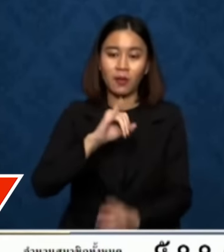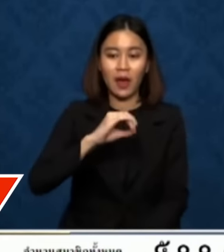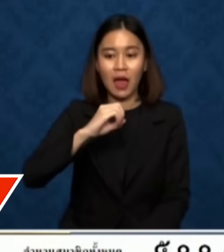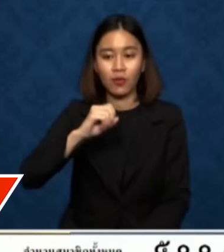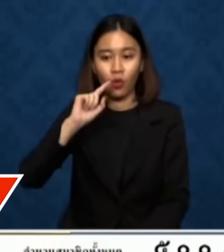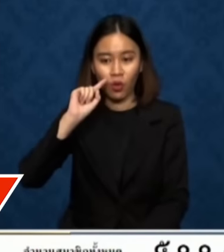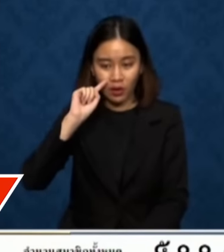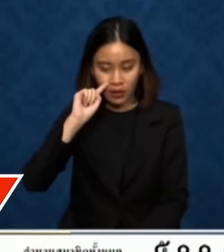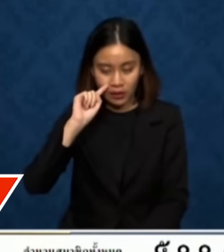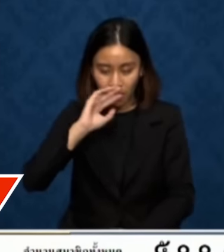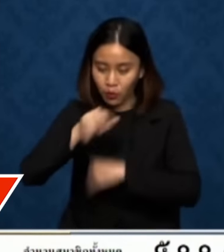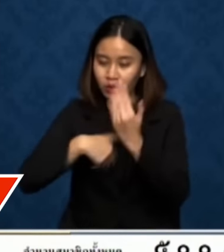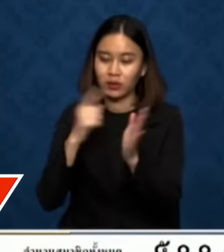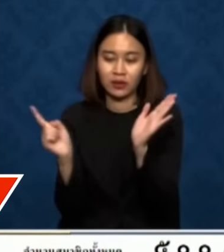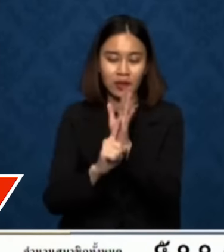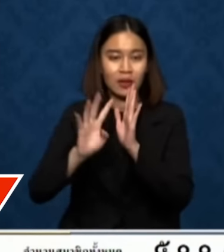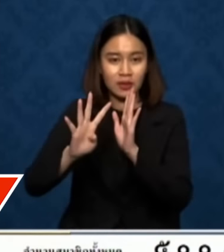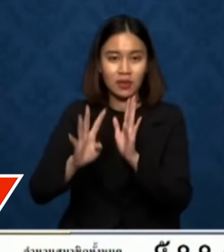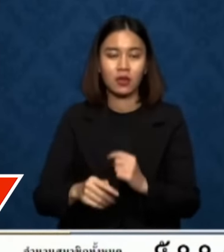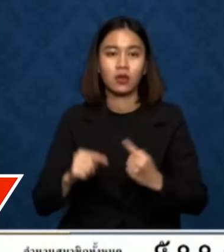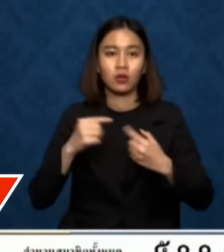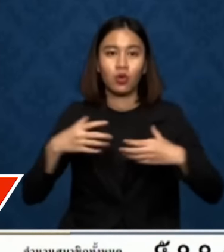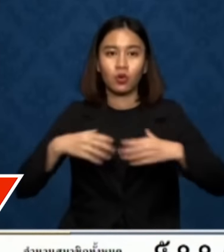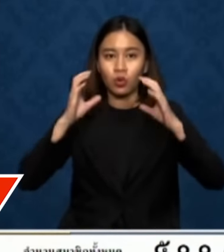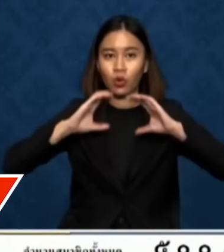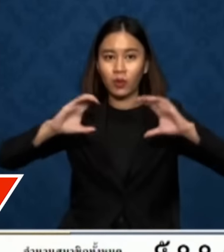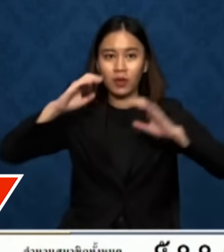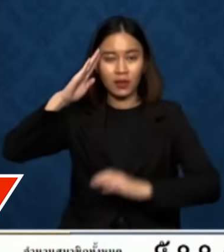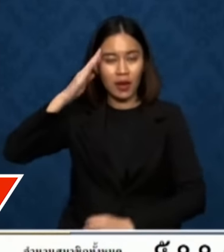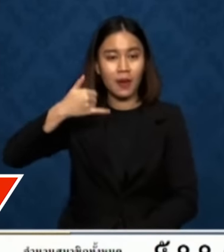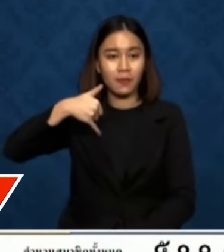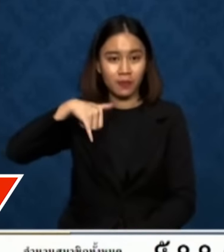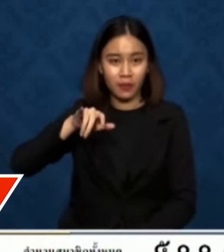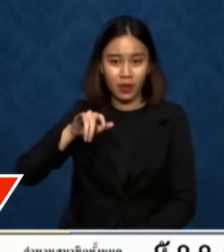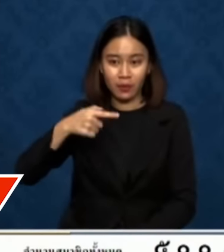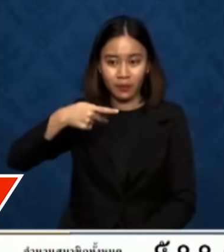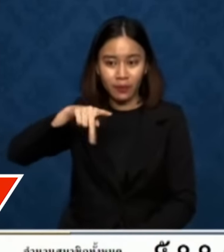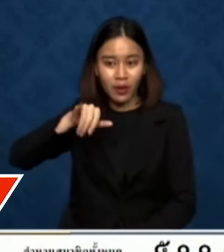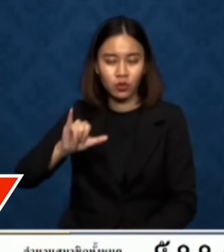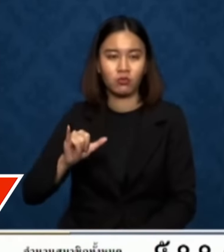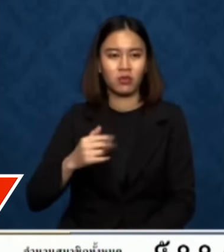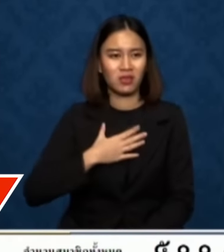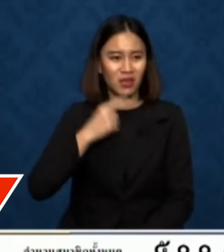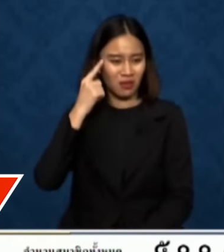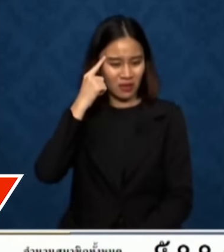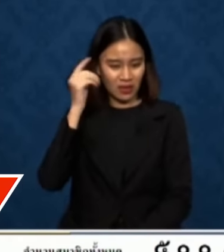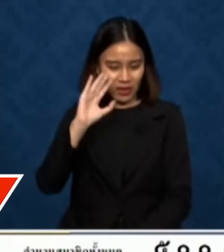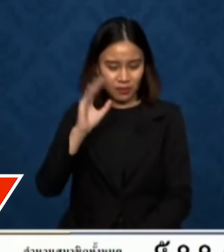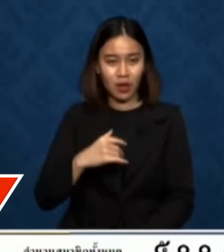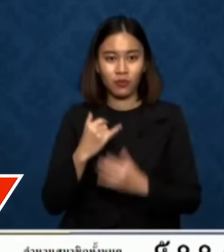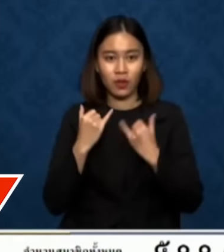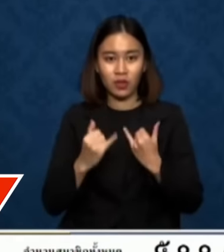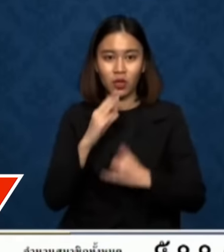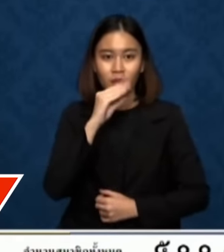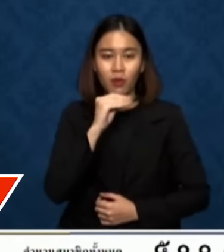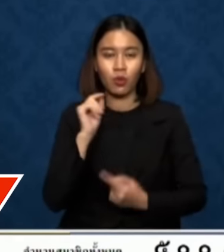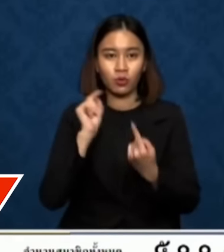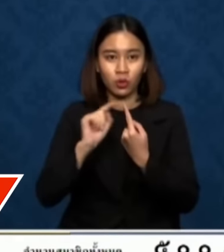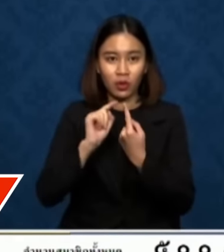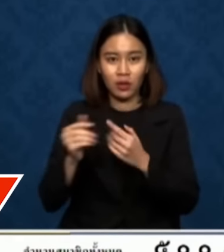4ครั้งค่ะแต่นั่นก็เป็นรัฐบาลของพลเอกประยุทธ์ไงคะดิฉันไม่คิดนะคะว่าเราจะต้องมาพูดเรื่องของ